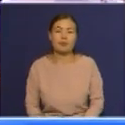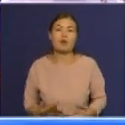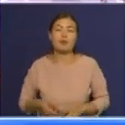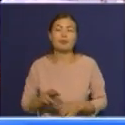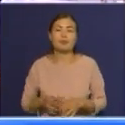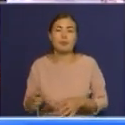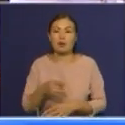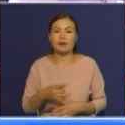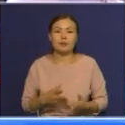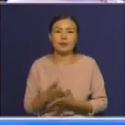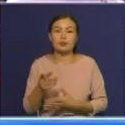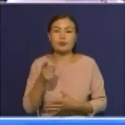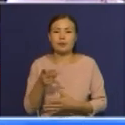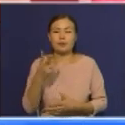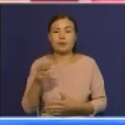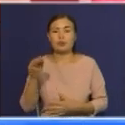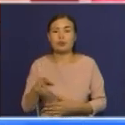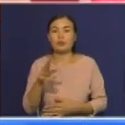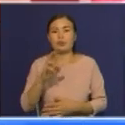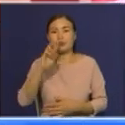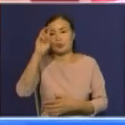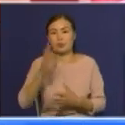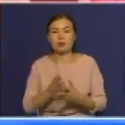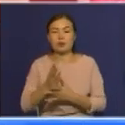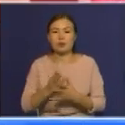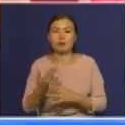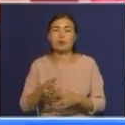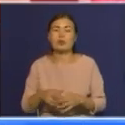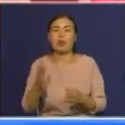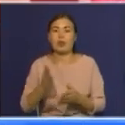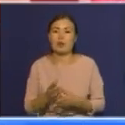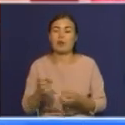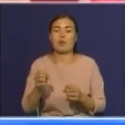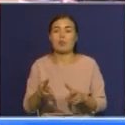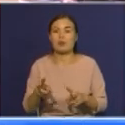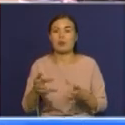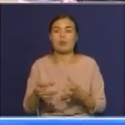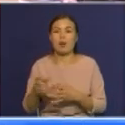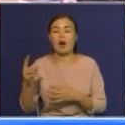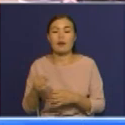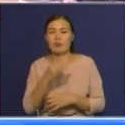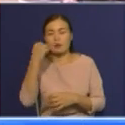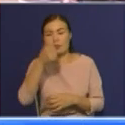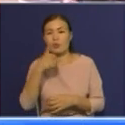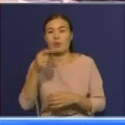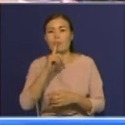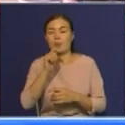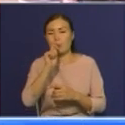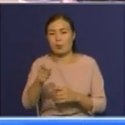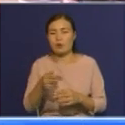момент в регионе насчитывается 1285 госслужащих у каждого из них есть персональный план один раз в год бонус выплачивается